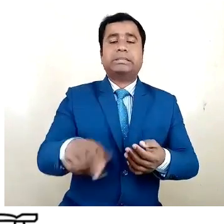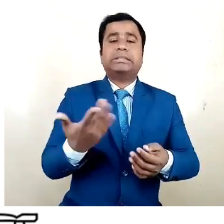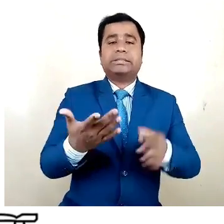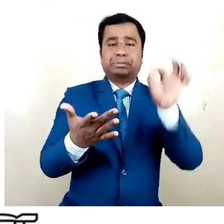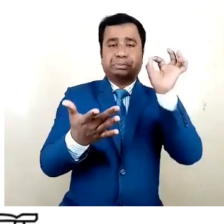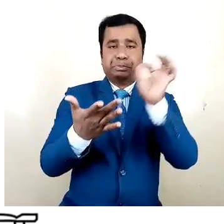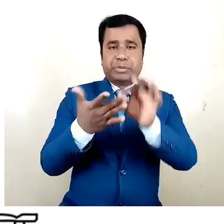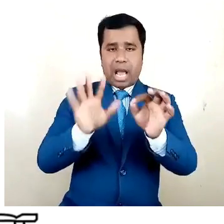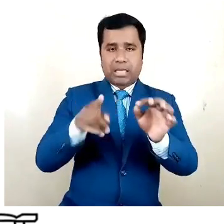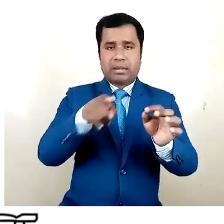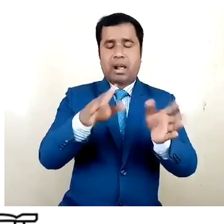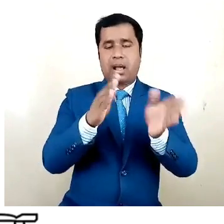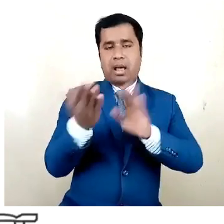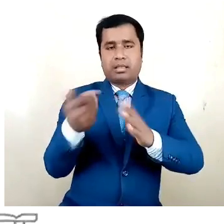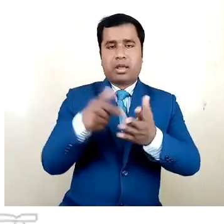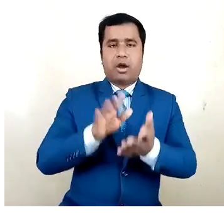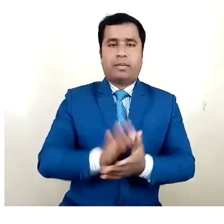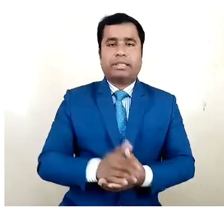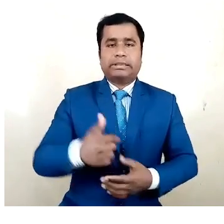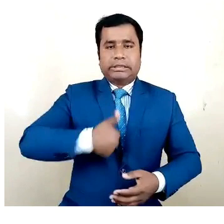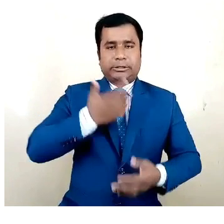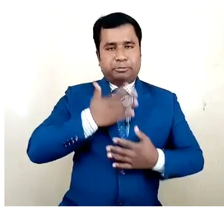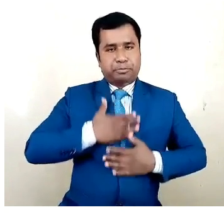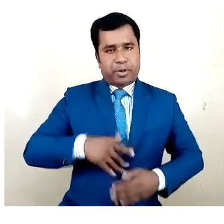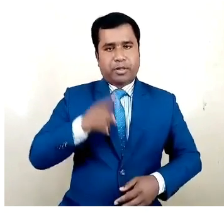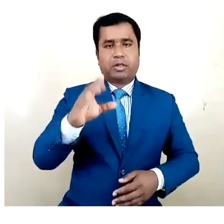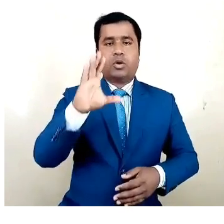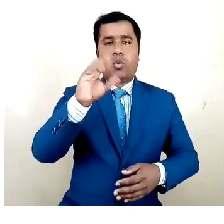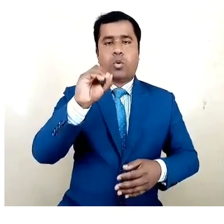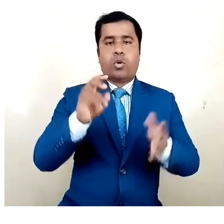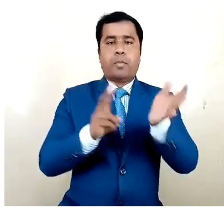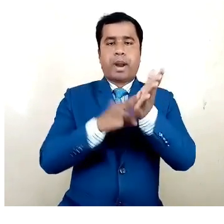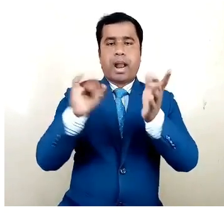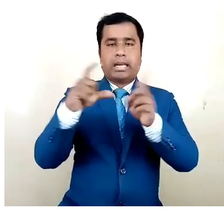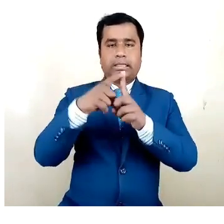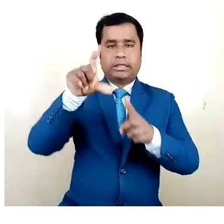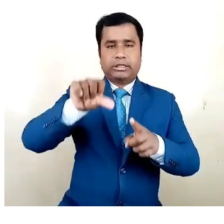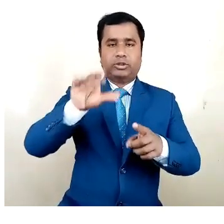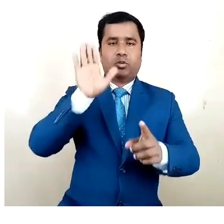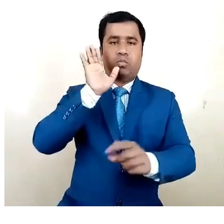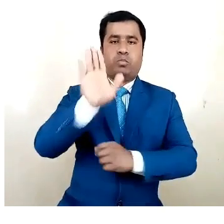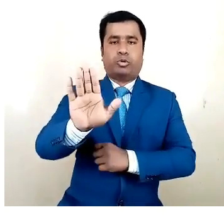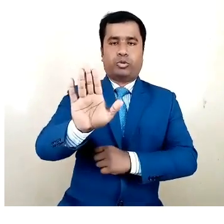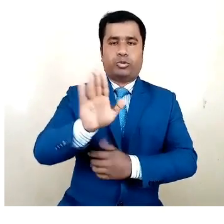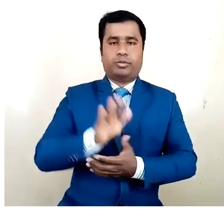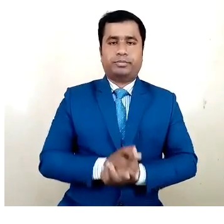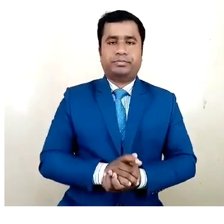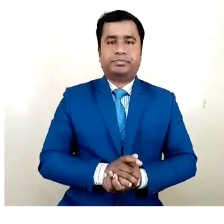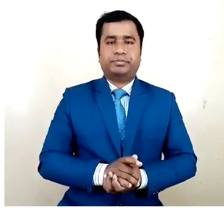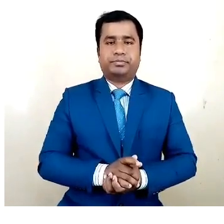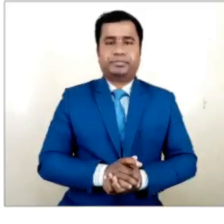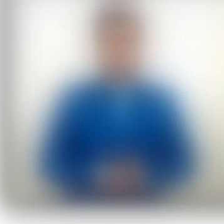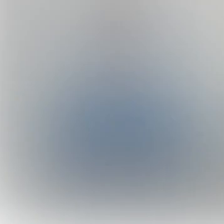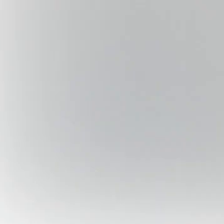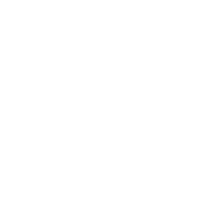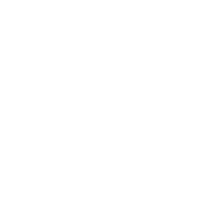ধোয়া। এটা করলে আপনার হাতে থাকা ভাইরাস খুব সহজেই অকার্যকর হয়ে যাবে। নিজে সুস্থ থাকুন, কোভিড-19 প্রতিরোধ করুন।